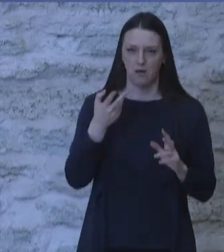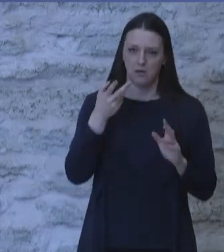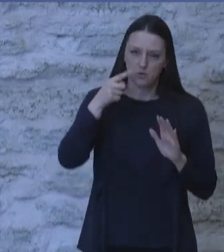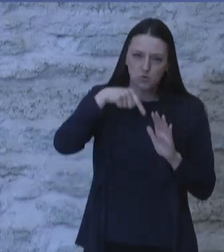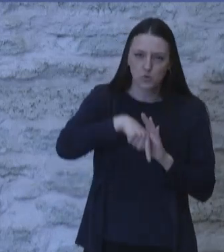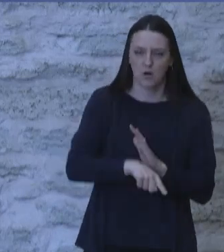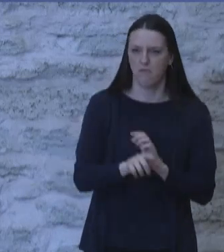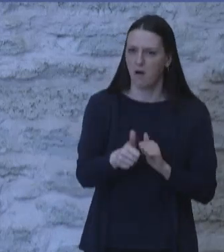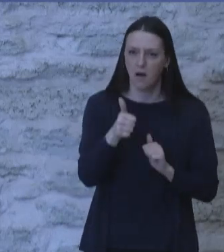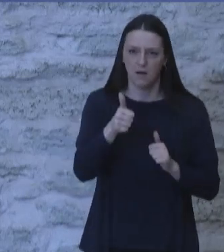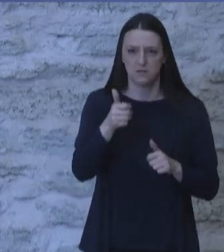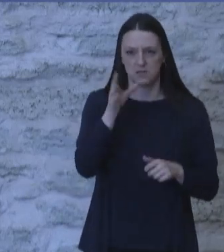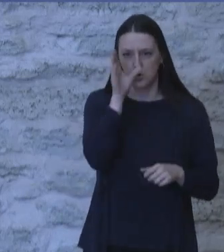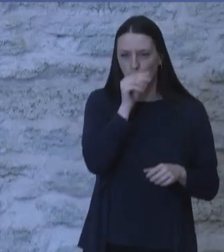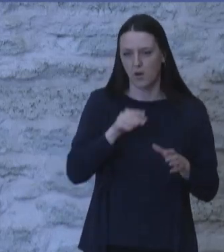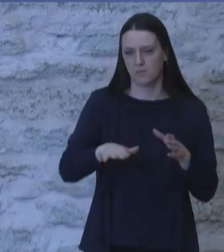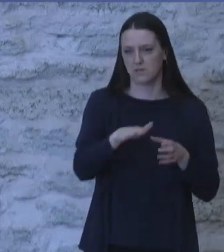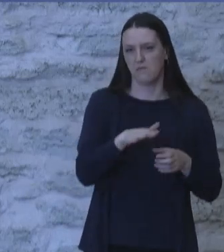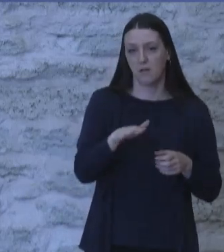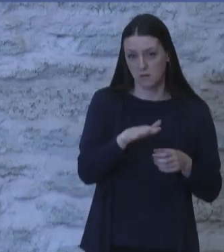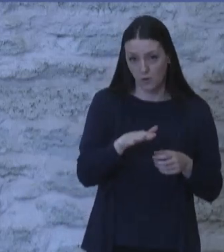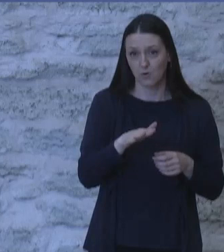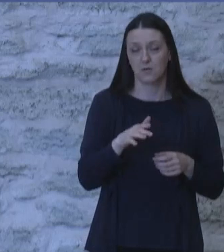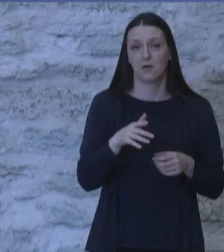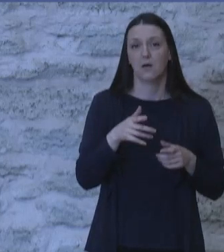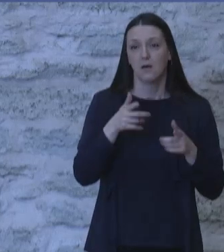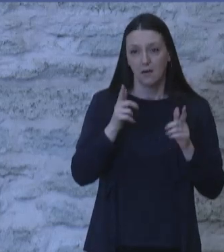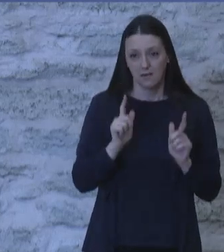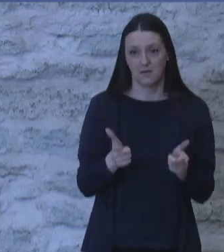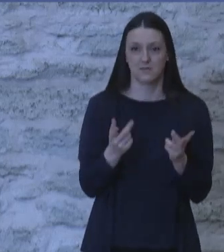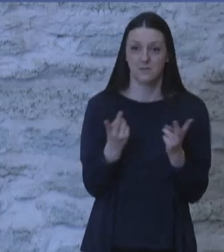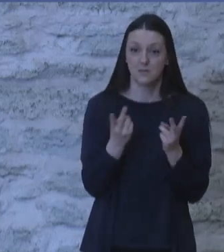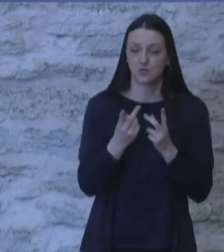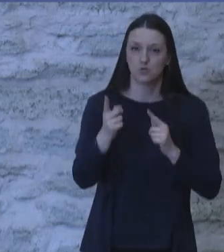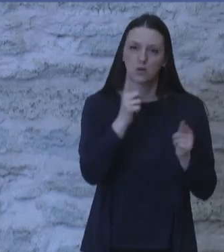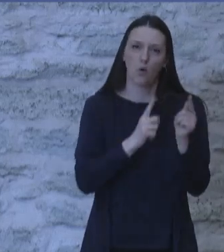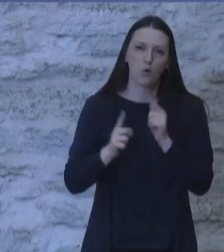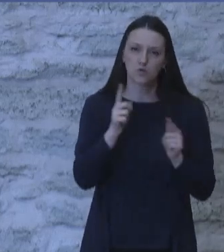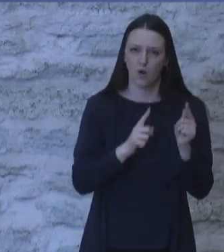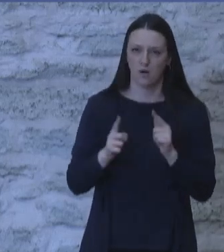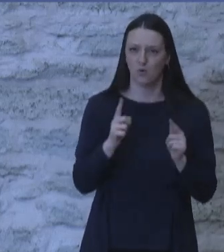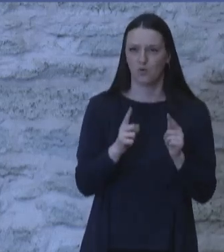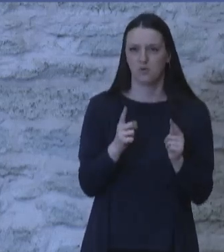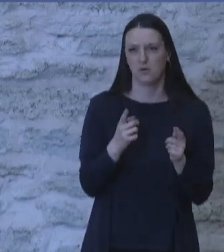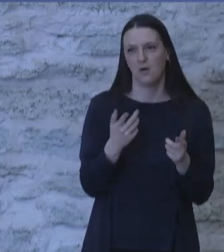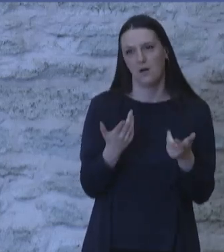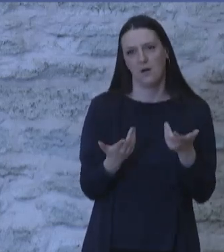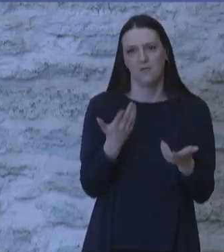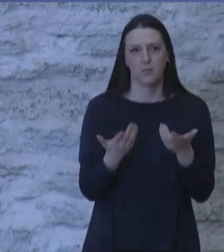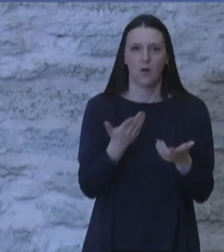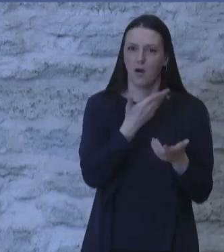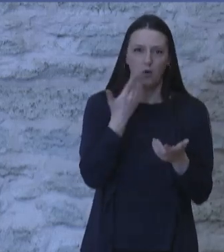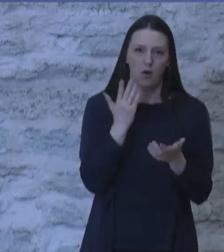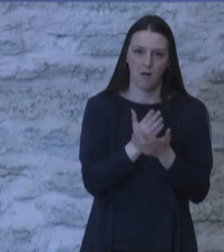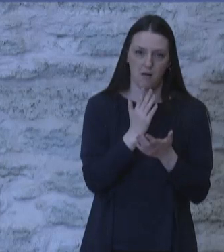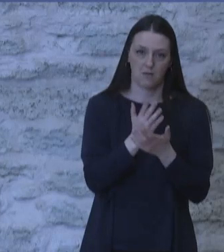väga hästi tunneb seda valdkonda ja tõesti need koosolekud, mis ei ole alati võib-olla silmas silma